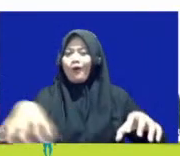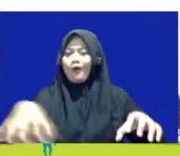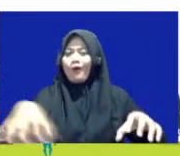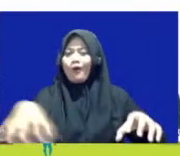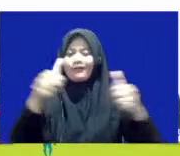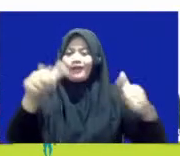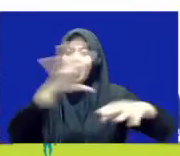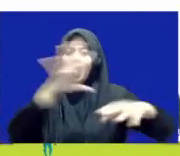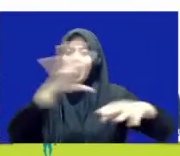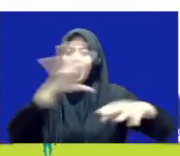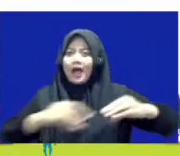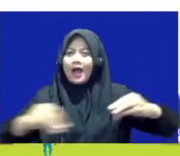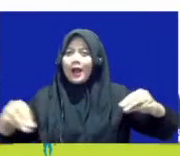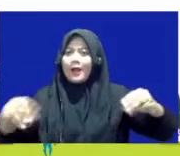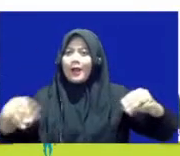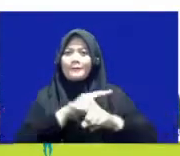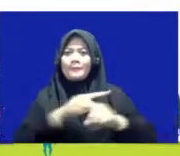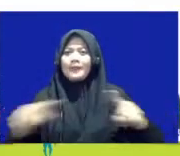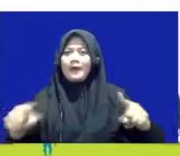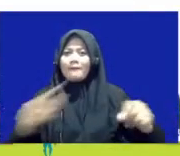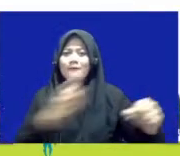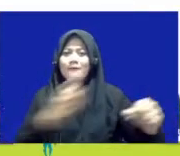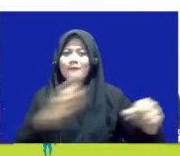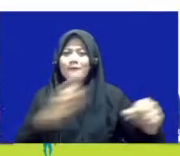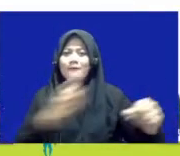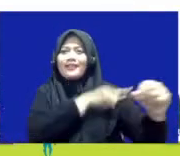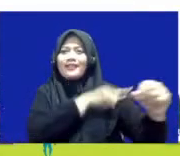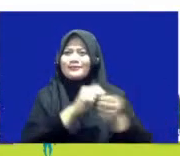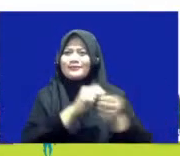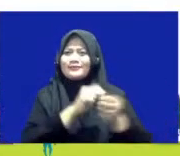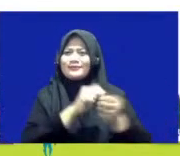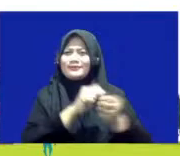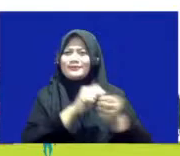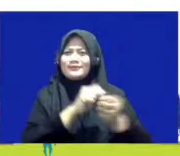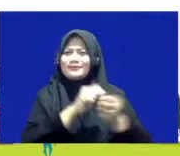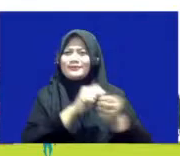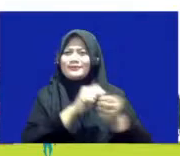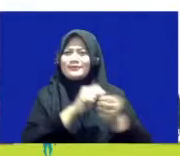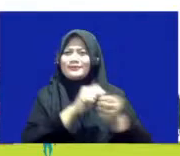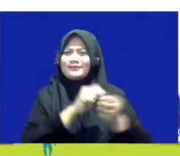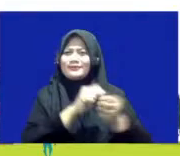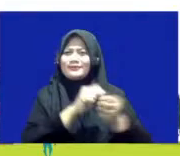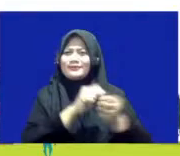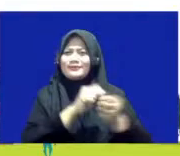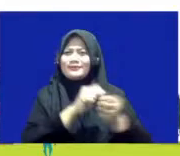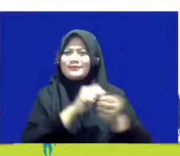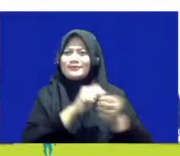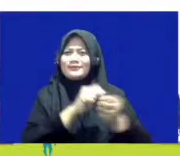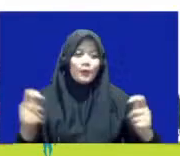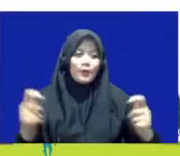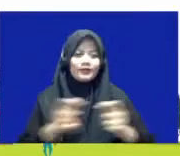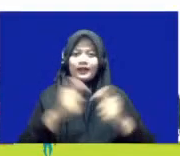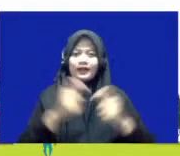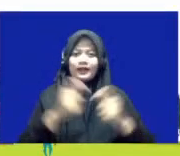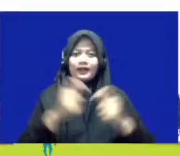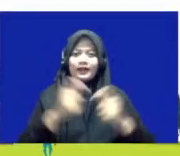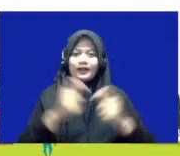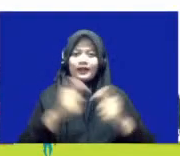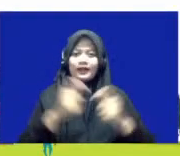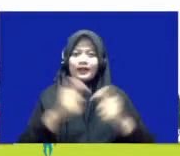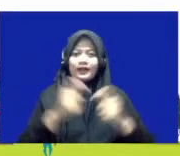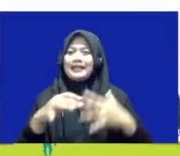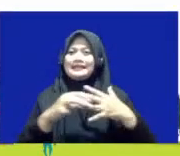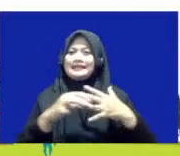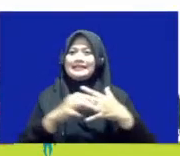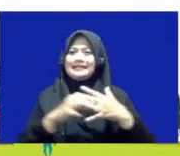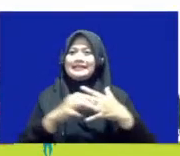dalamnya mengandung potensi ancaman bencana. Di antaranya adalah terkenal dengan Ring of Fire, cincin api yang ada di